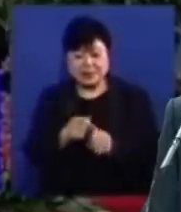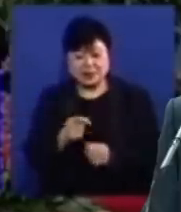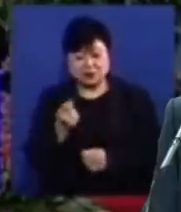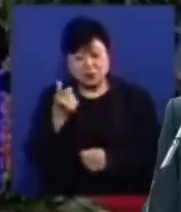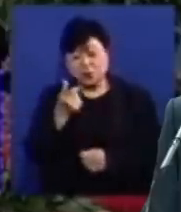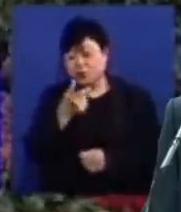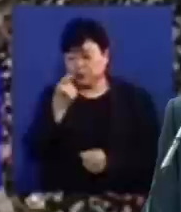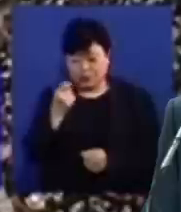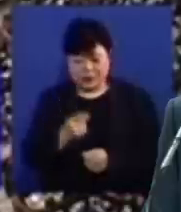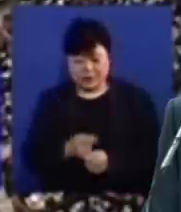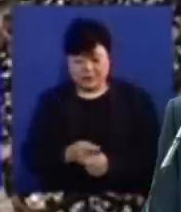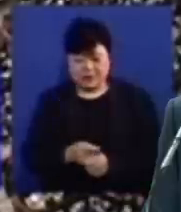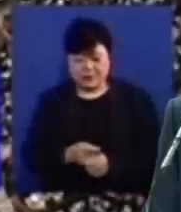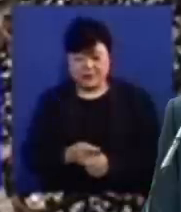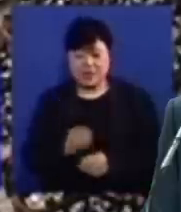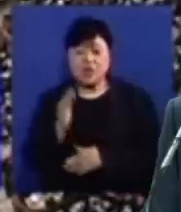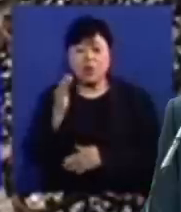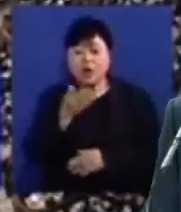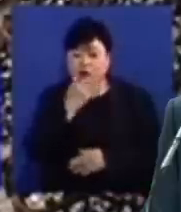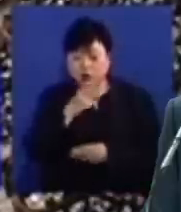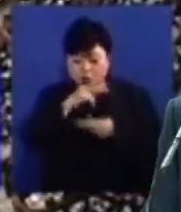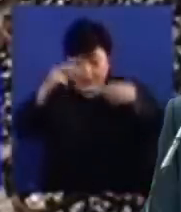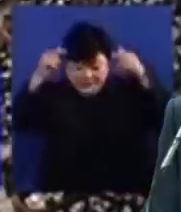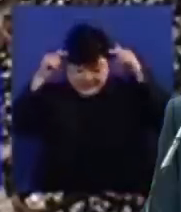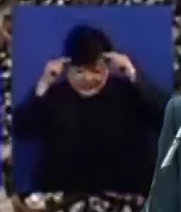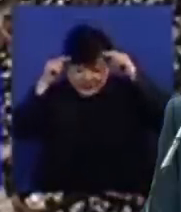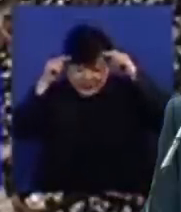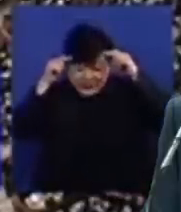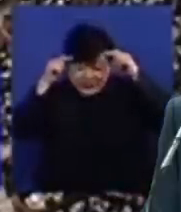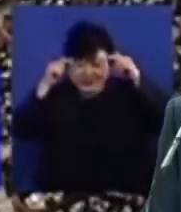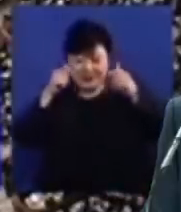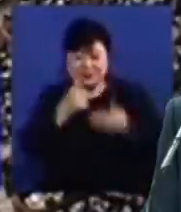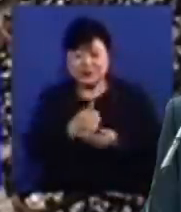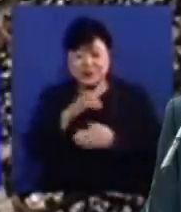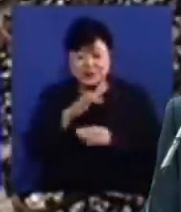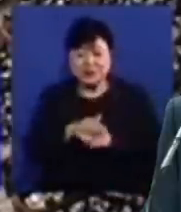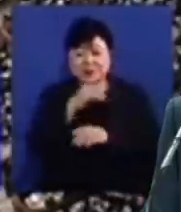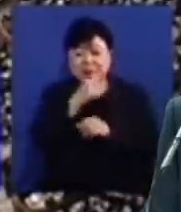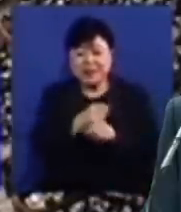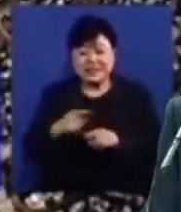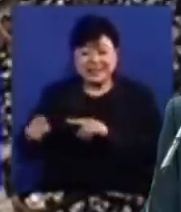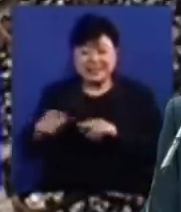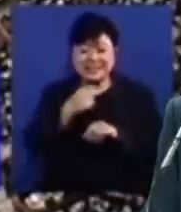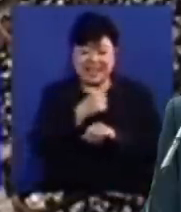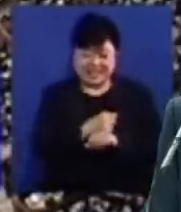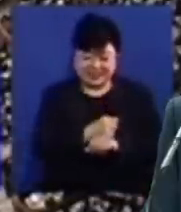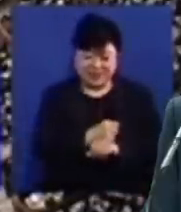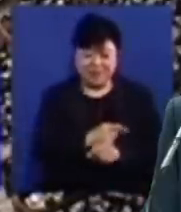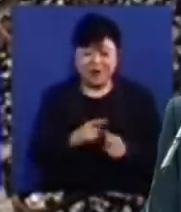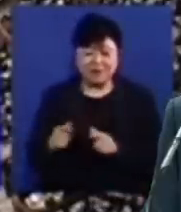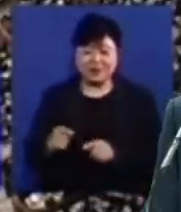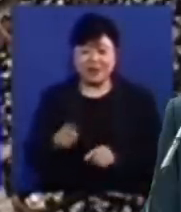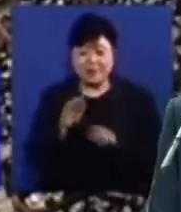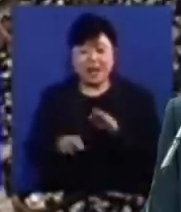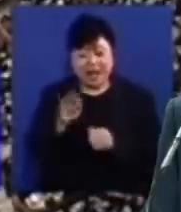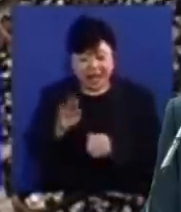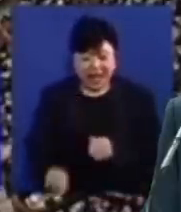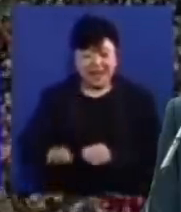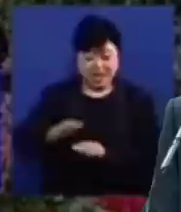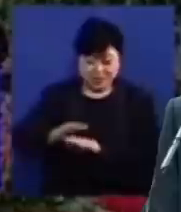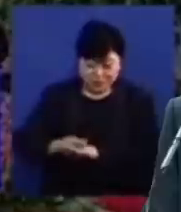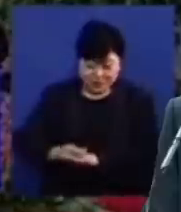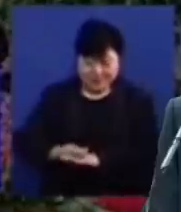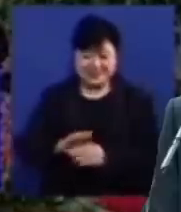조금 못하게 하시고 영화와 종기로 관을 씌우셨나이다. 주의 손으로 만드신 것을 다스리게 하시고 만물을 그의 발 아래